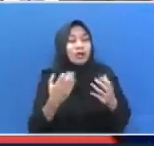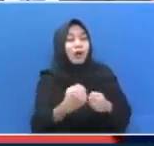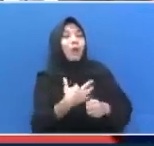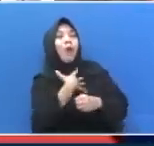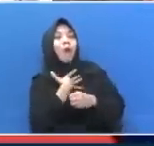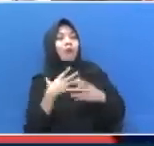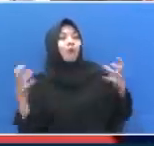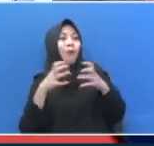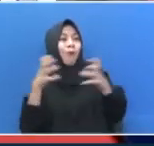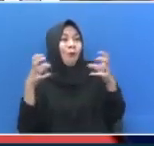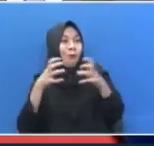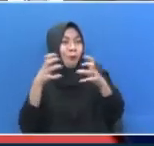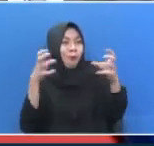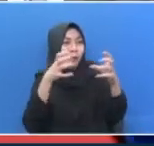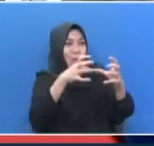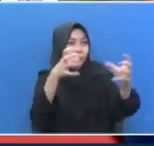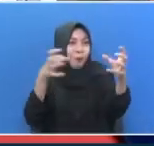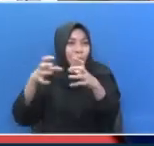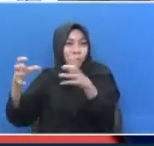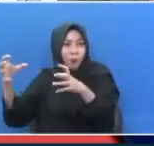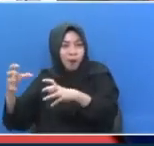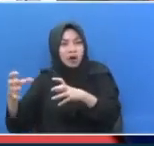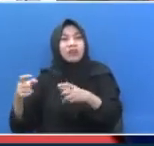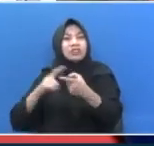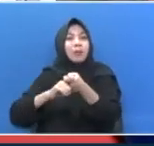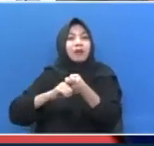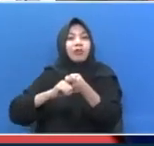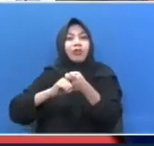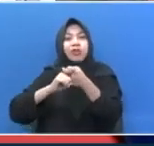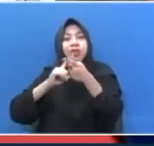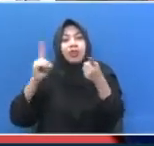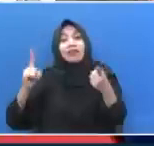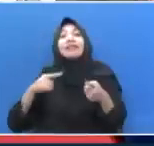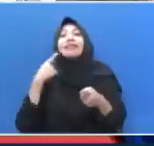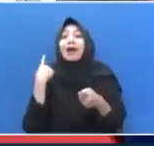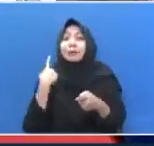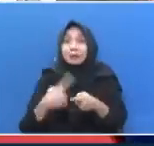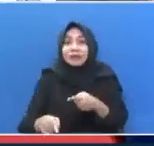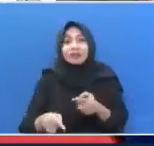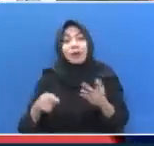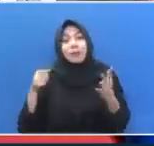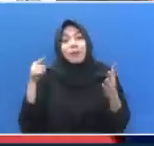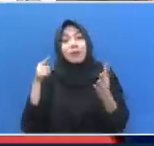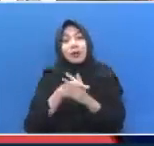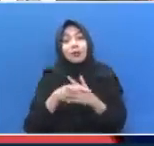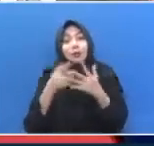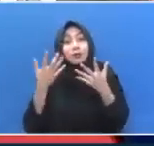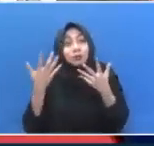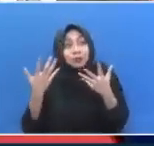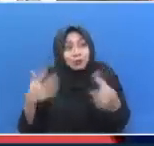mana kompetisi itu memanas dan bahkan akan mencabut rasa persahabatan tapi setelah Pemilu ada kecenderungan di Indonesia